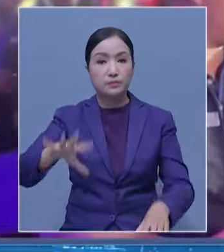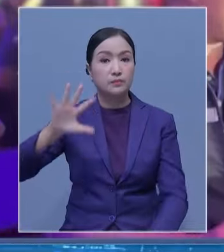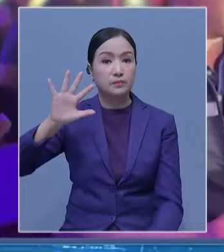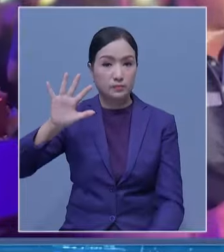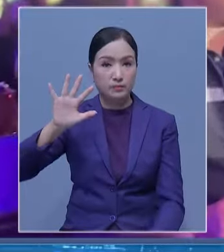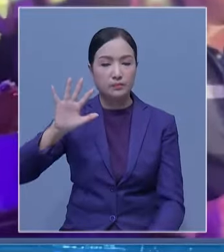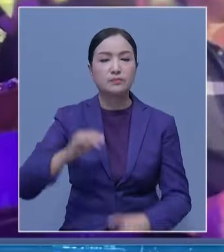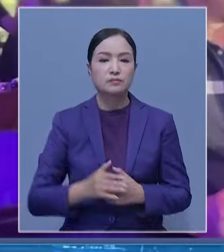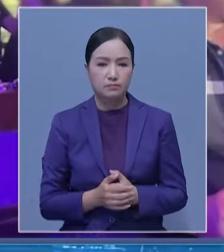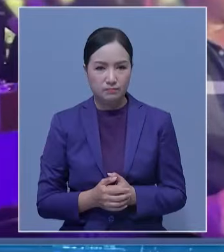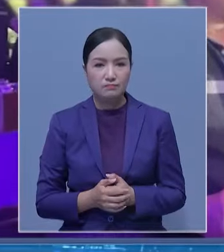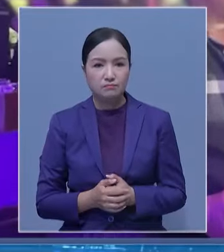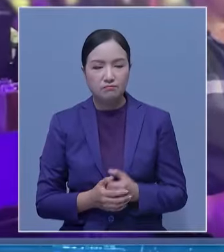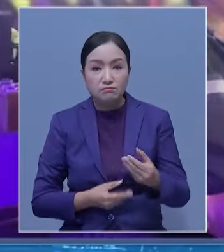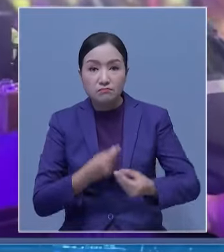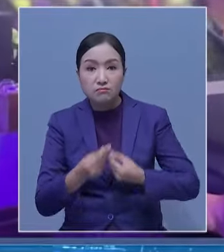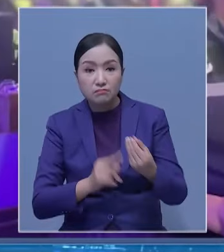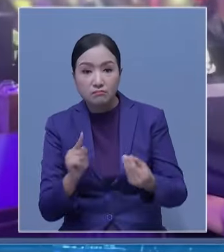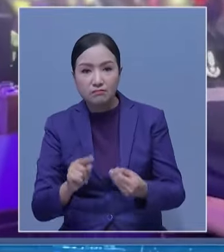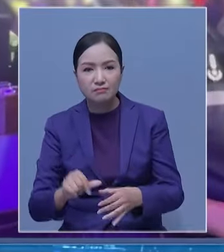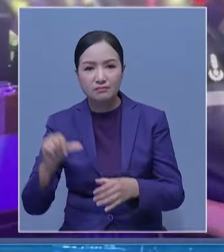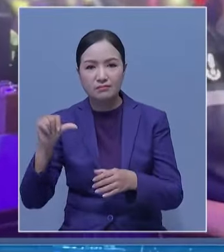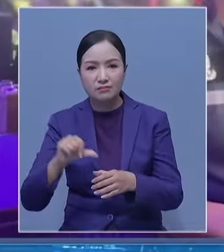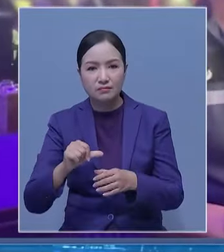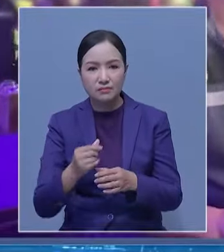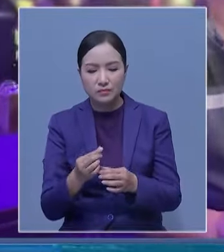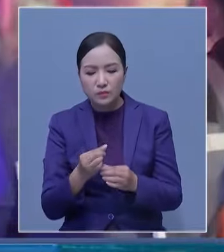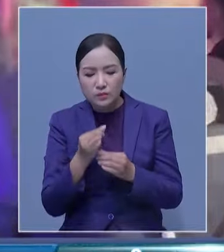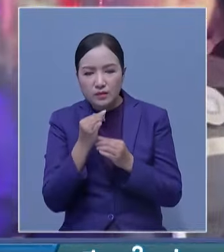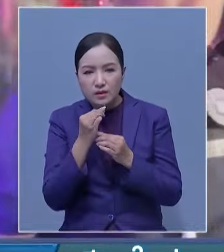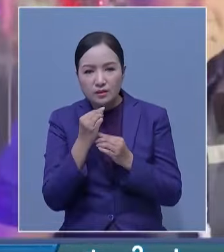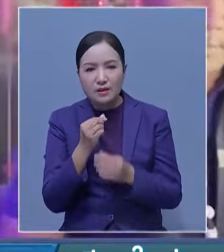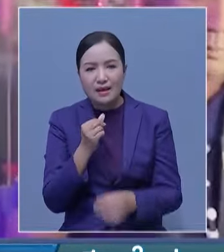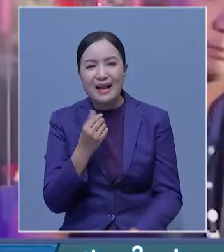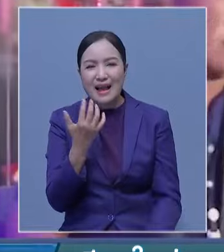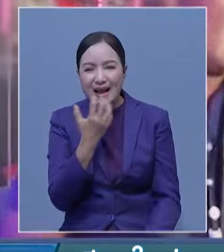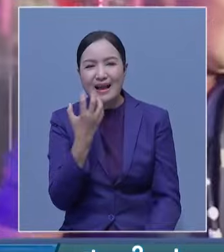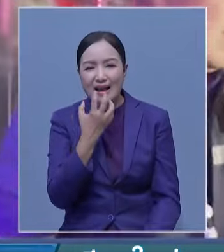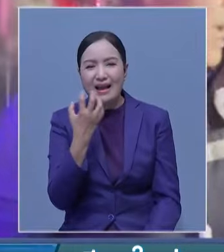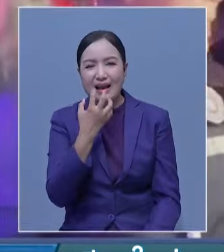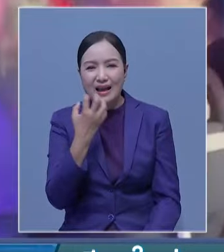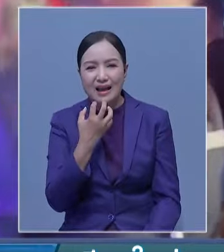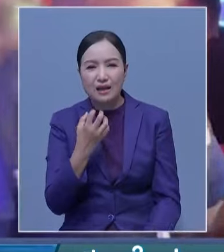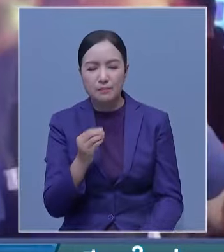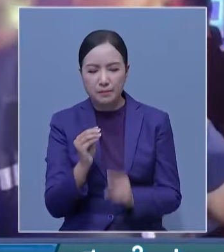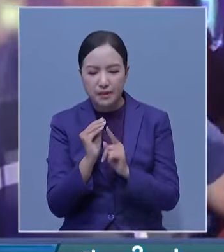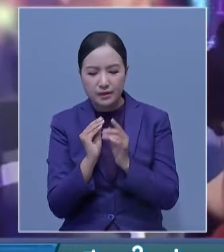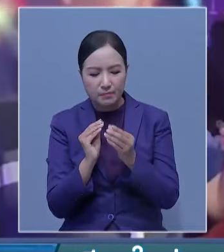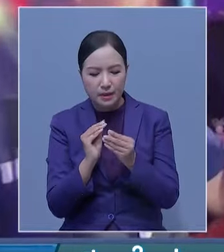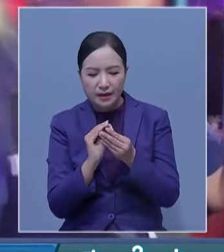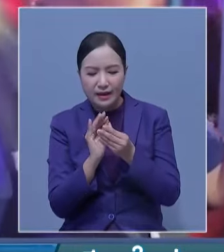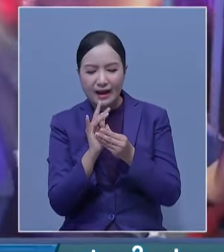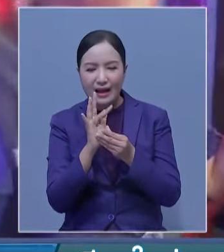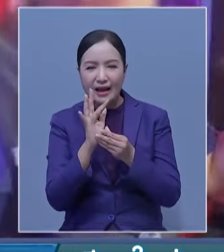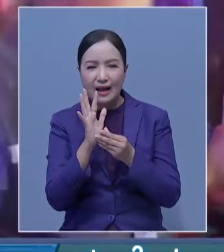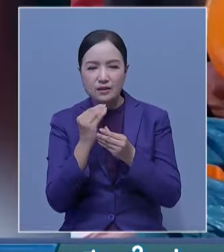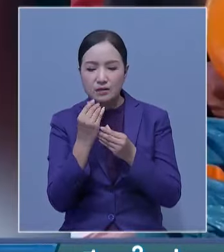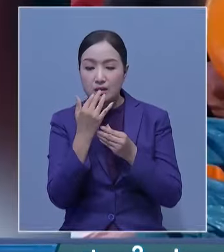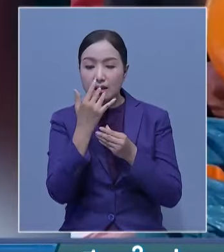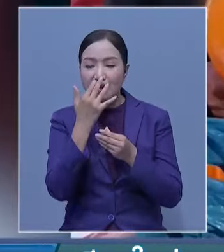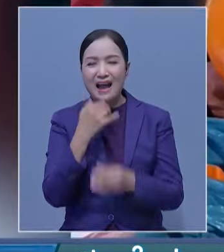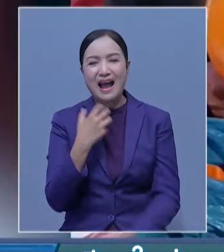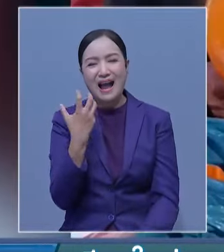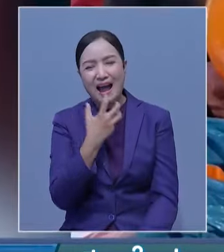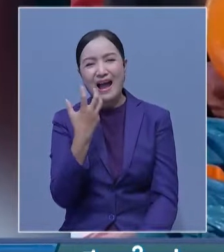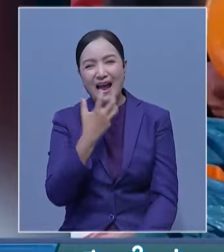เขามีการลอบขายก๊าซหัวเราะก๊าซหัวเราะเหรอะก๊าซหัวเราะนะครับให้กับนักท่องเที่ยวต่างชาติเจ้าหน้าที่ยึด